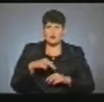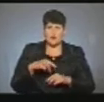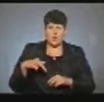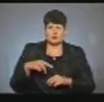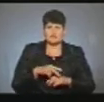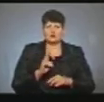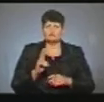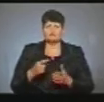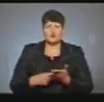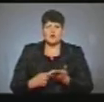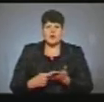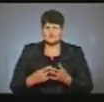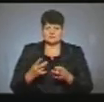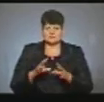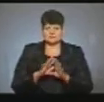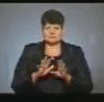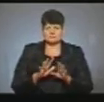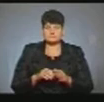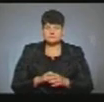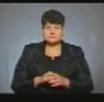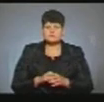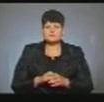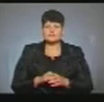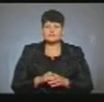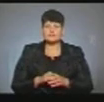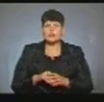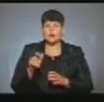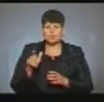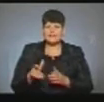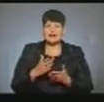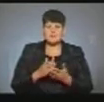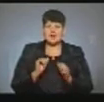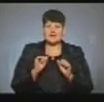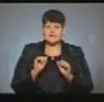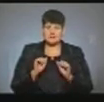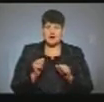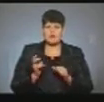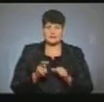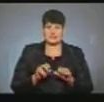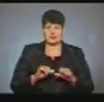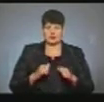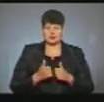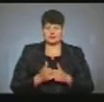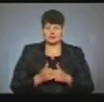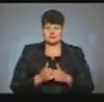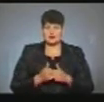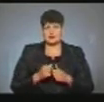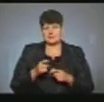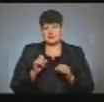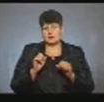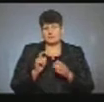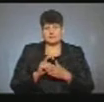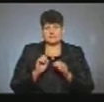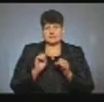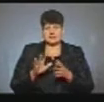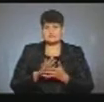нікому нічого доказувати там, і так далі. Тобто, ну, людина має право прийти до комісії, але по рахунку вона може здати